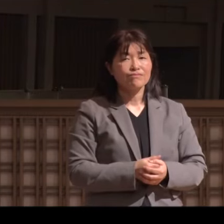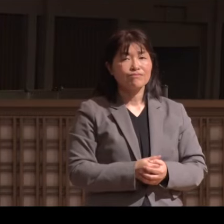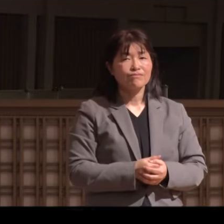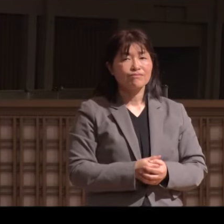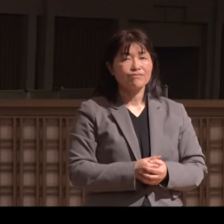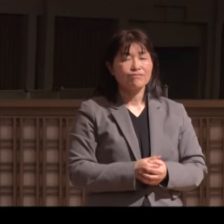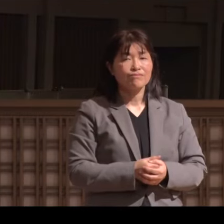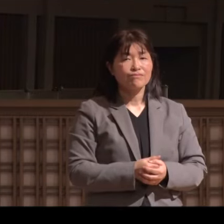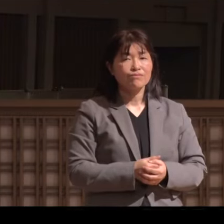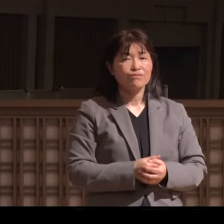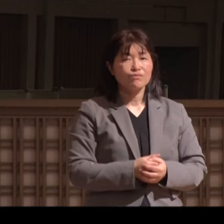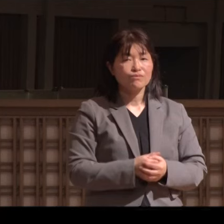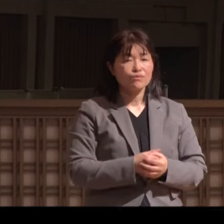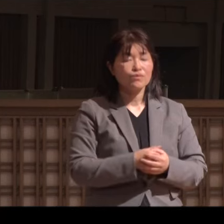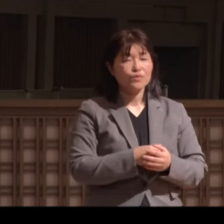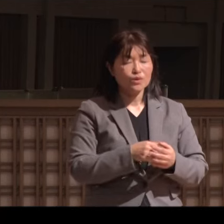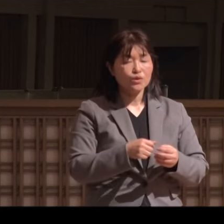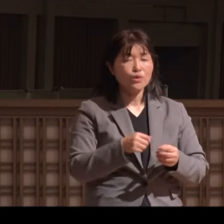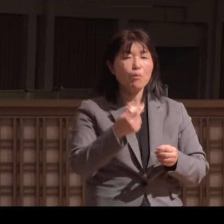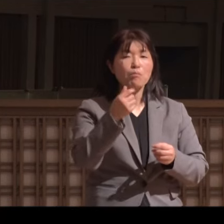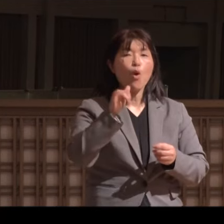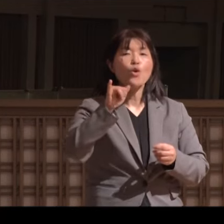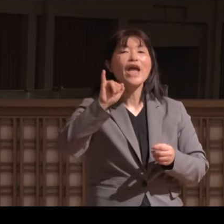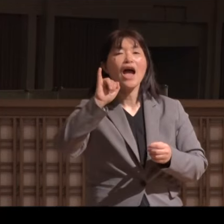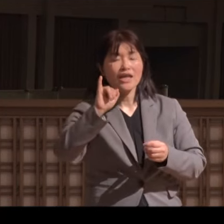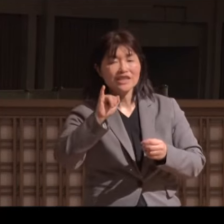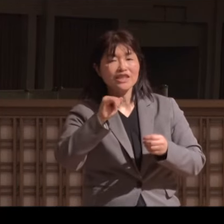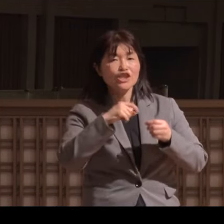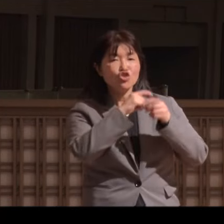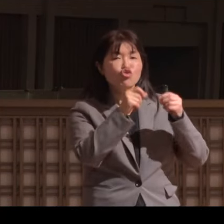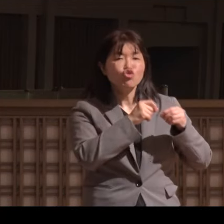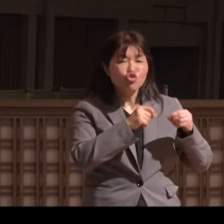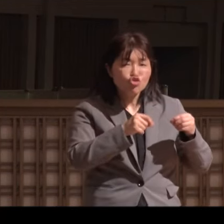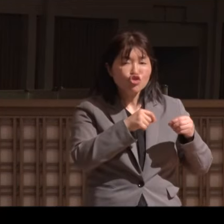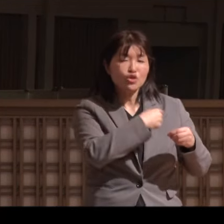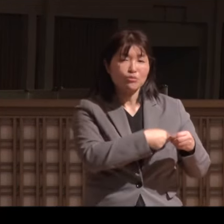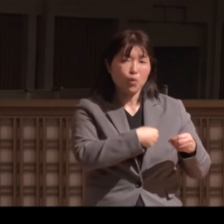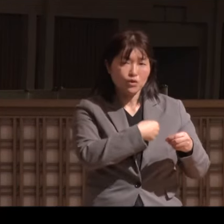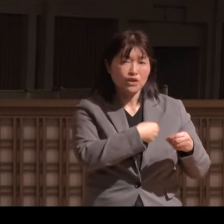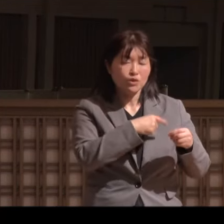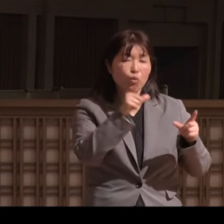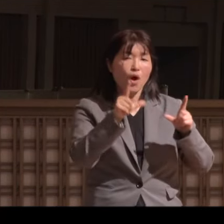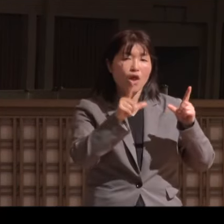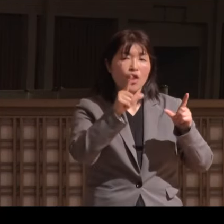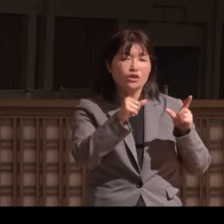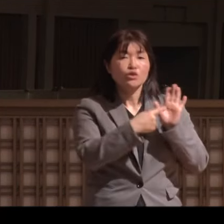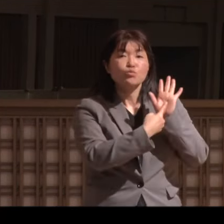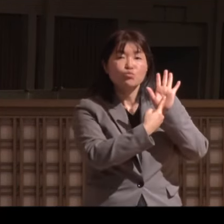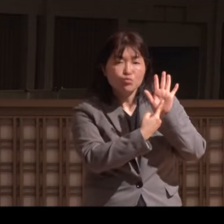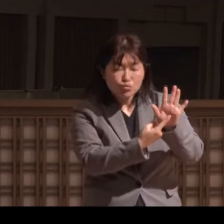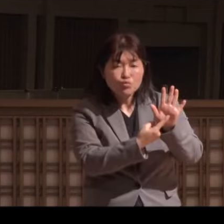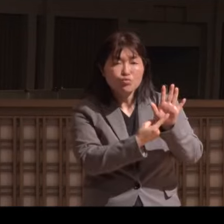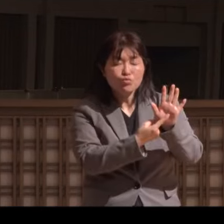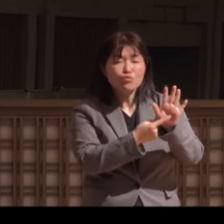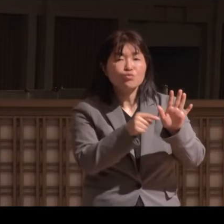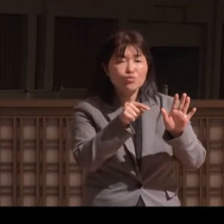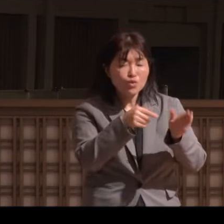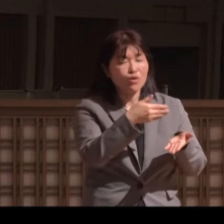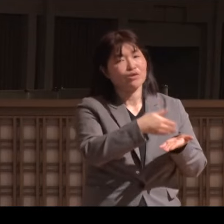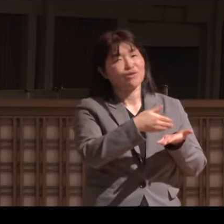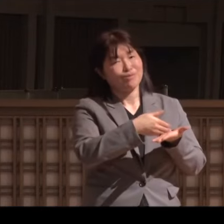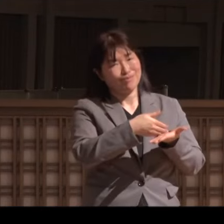たボートアターの合いそれから唯の精神それを形にするとしたらこういう風になったよというようなそう